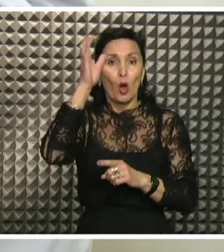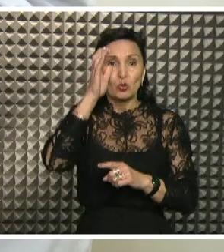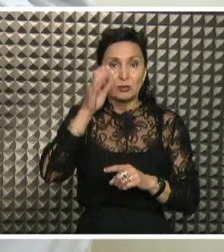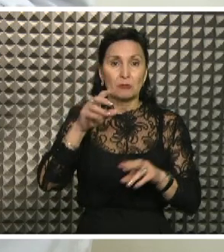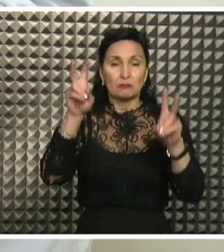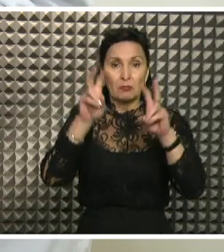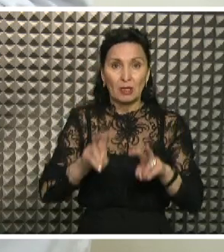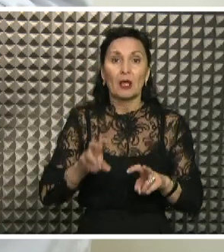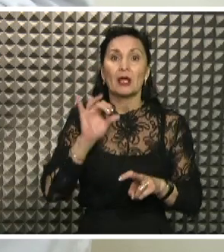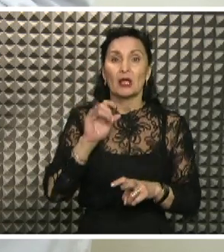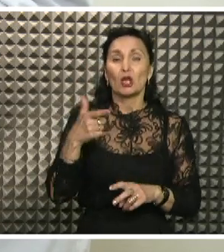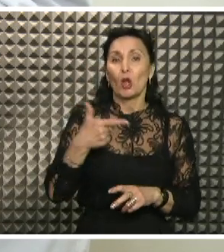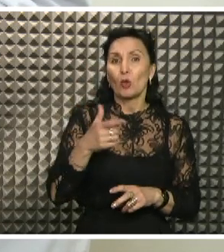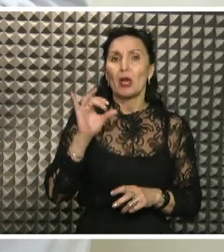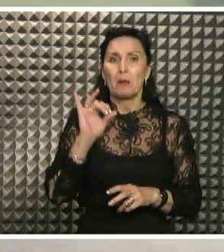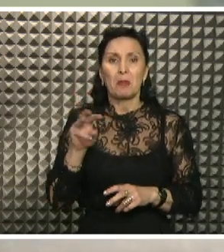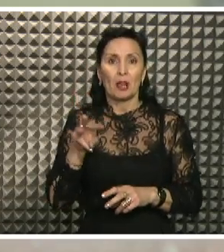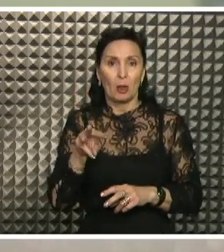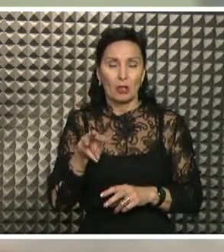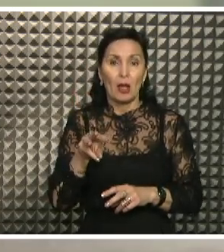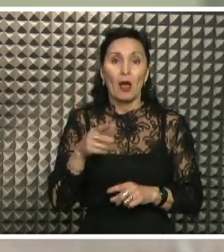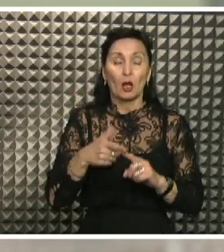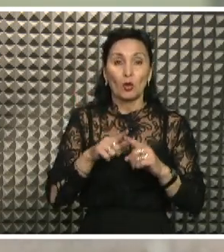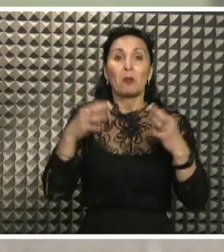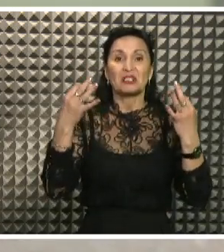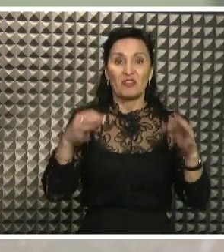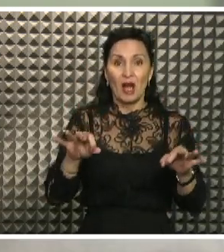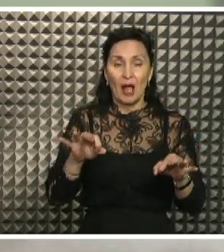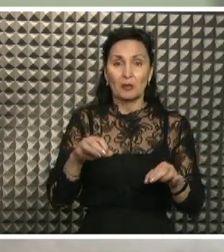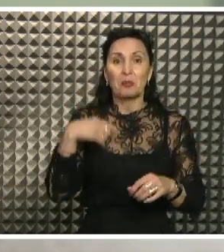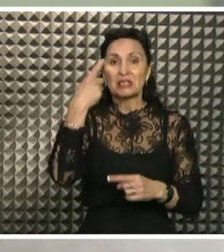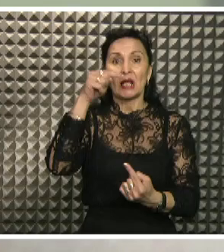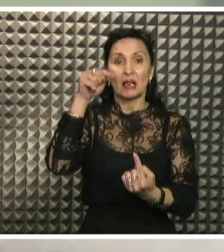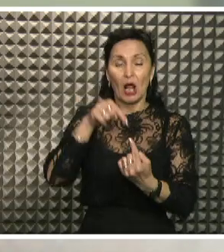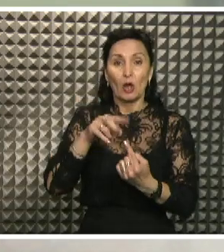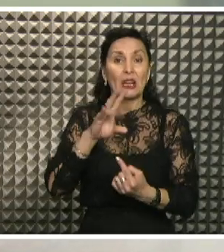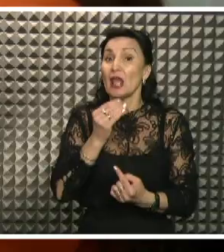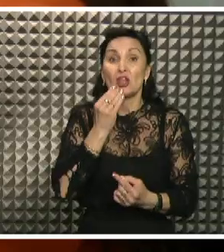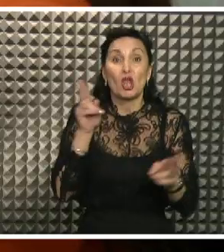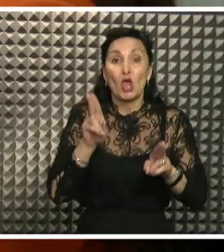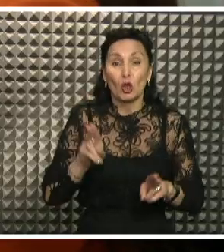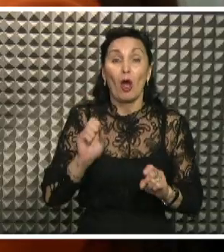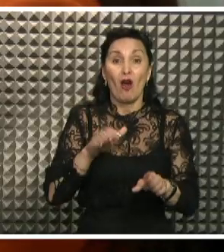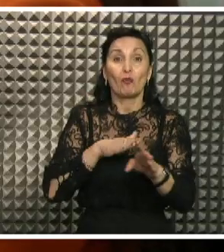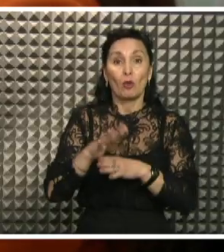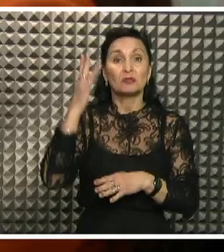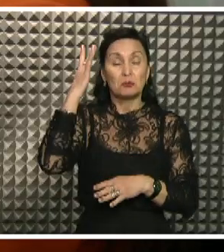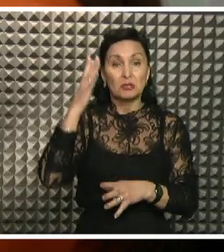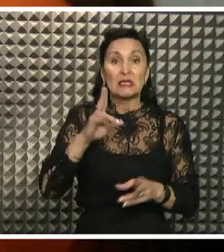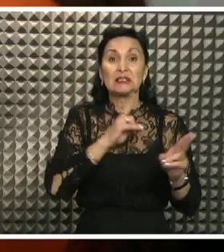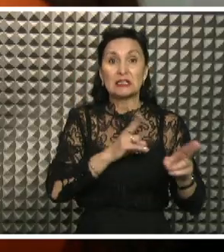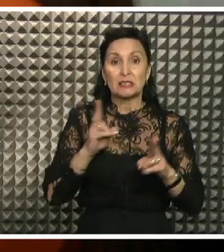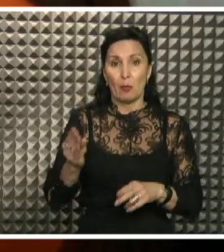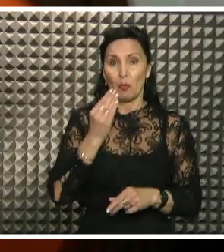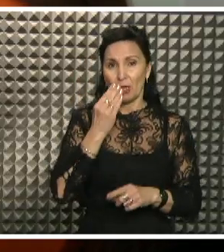стыке иммунологии, генетики и нутрициологии, который позволяет создать персональную, даже не диету, а в полном смысле систему